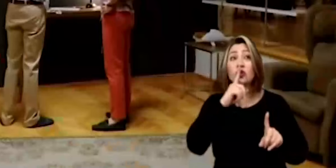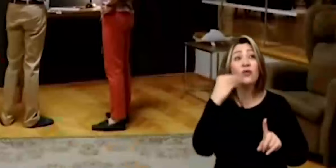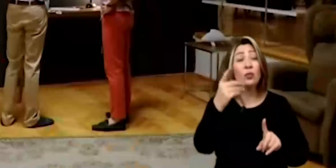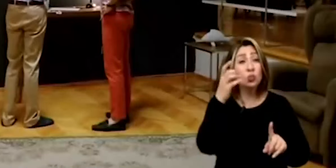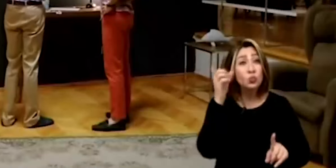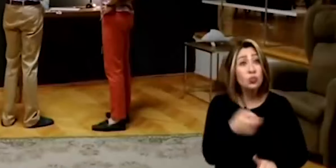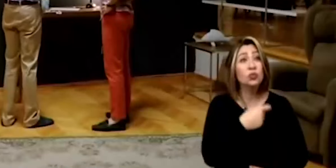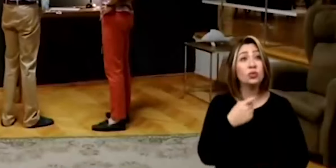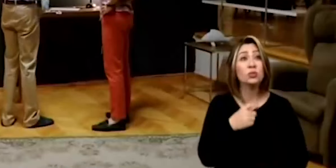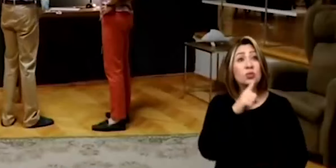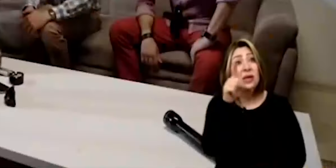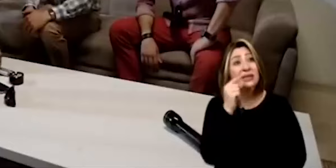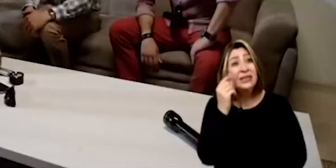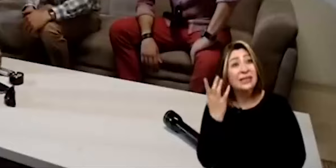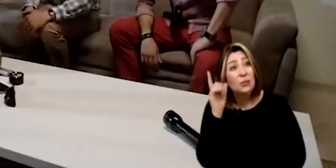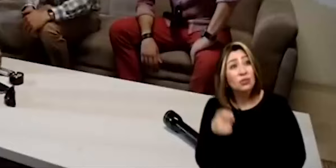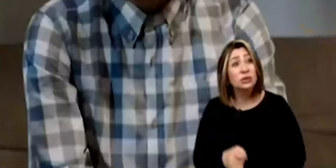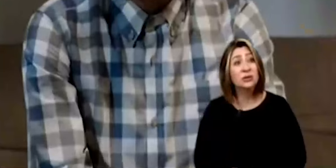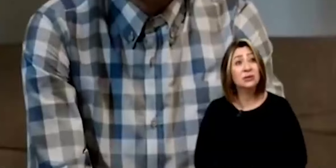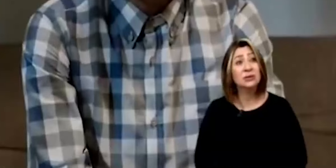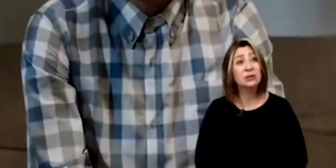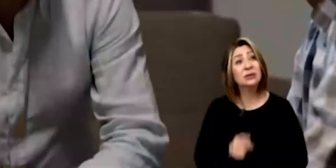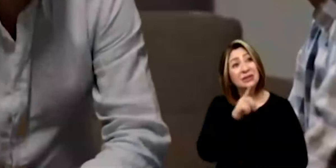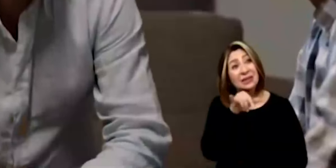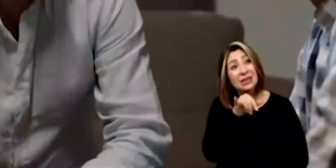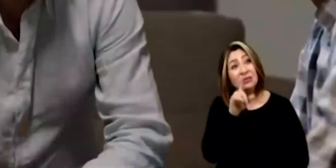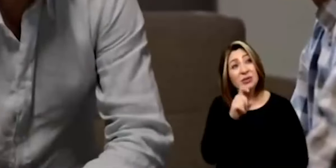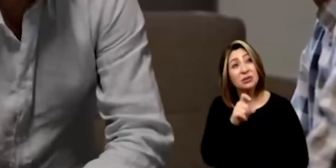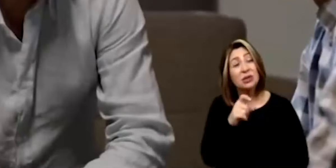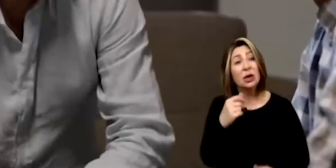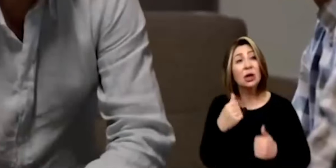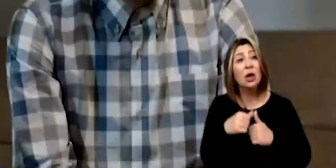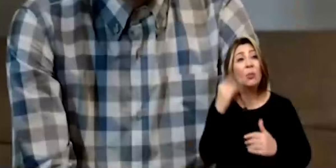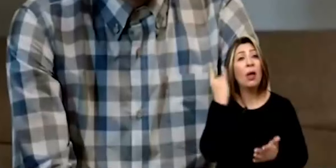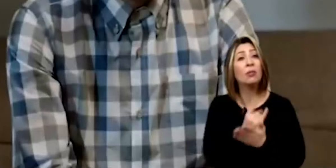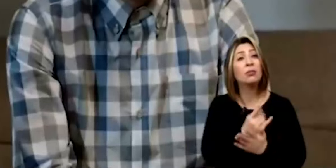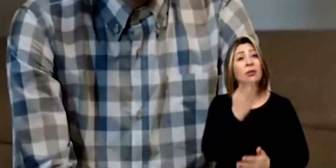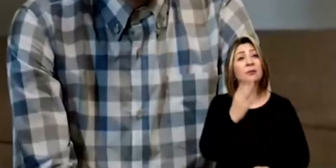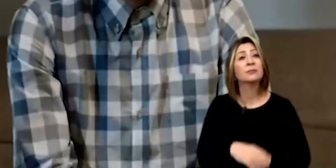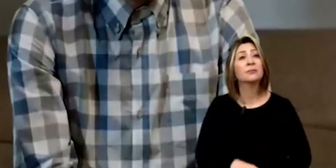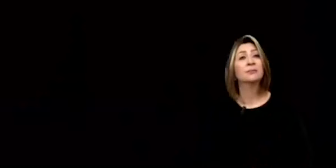Ya Yalçın, biz bu kadar insanı nereden bulacağız? Siz yakın mıydınız abi? Karımla yattı.